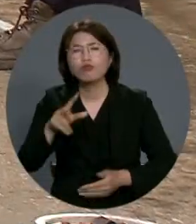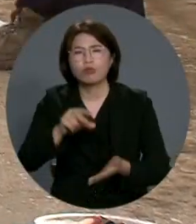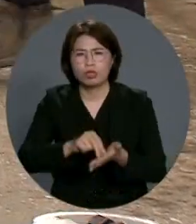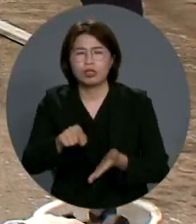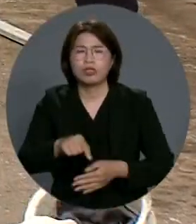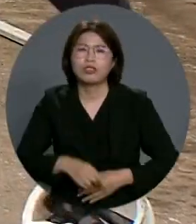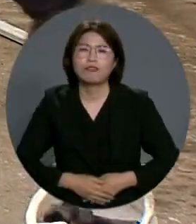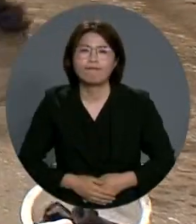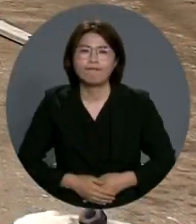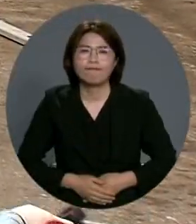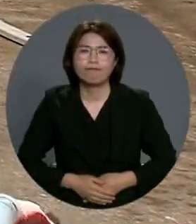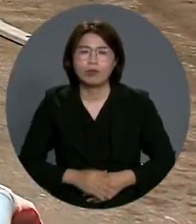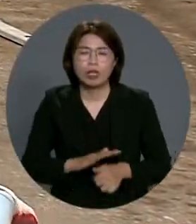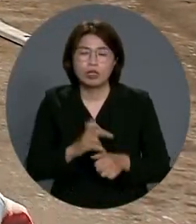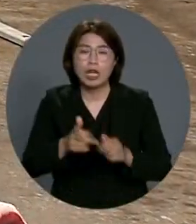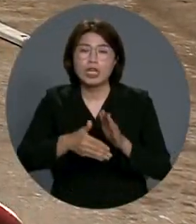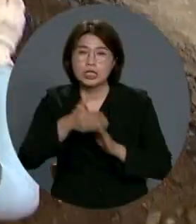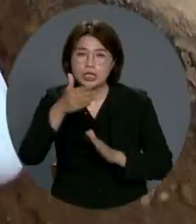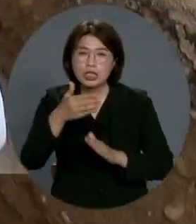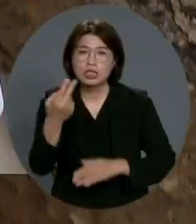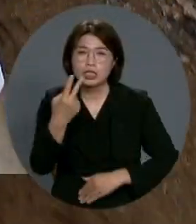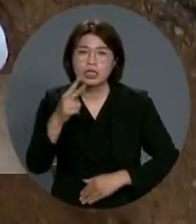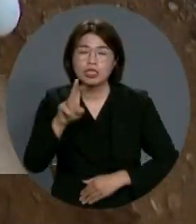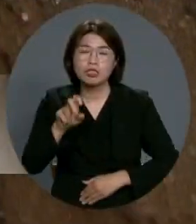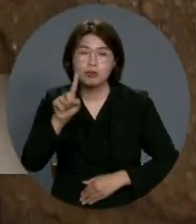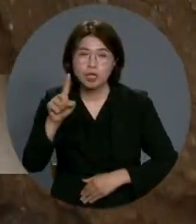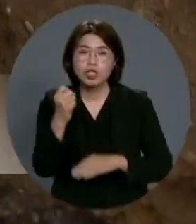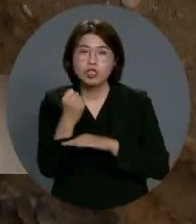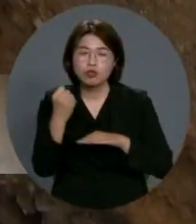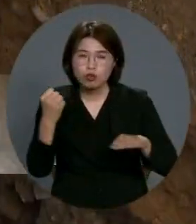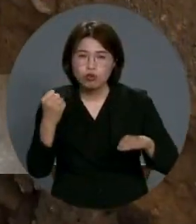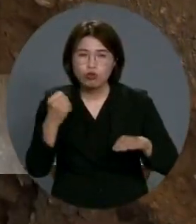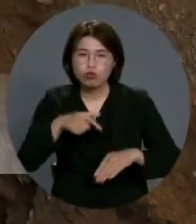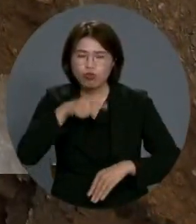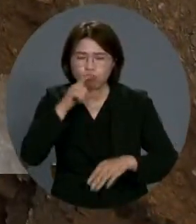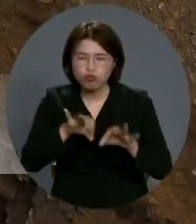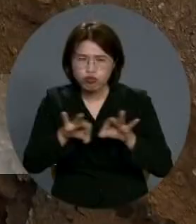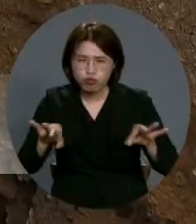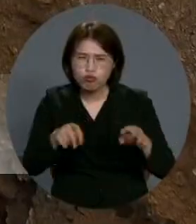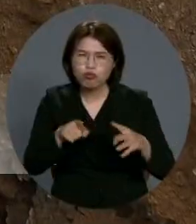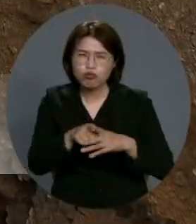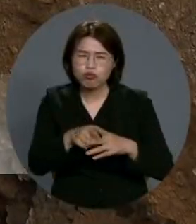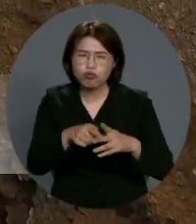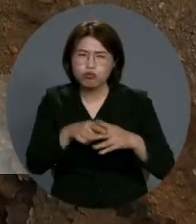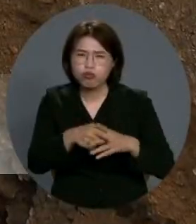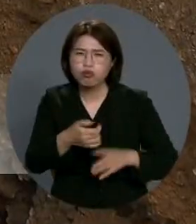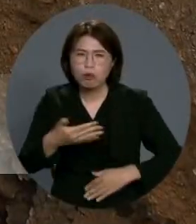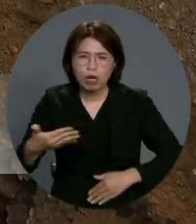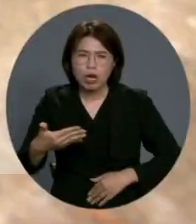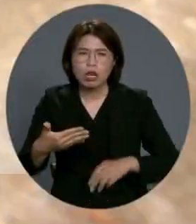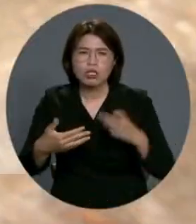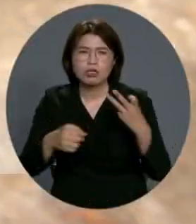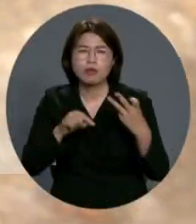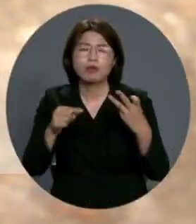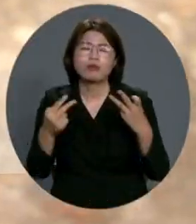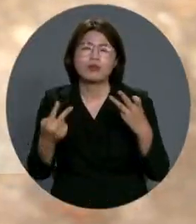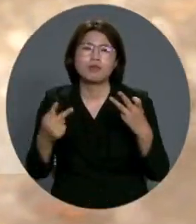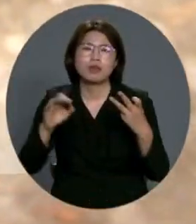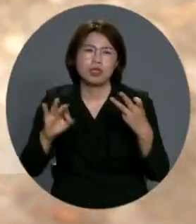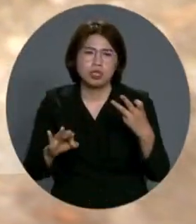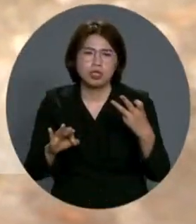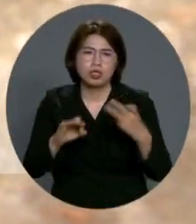문제입니다 경산시의 지난 2021년 기준 상수도 누수율은 13.2% 전국